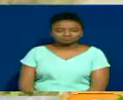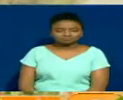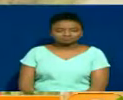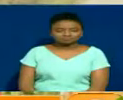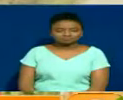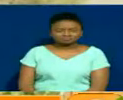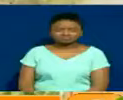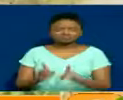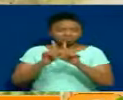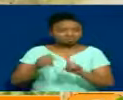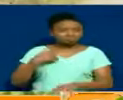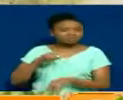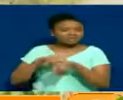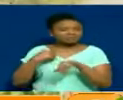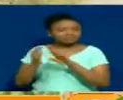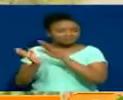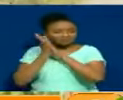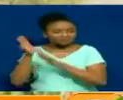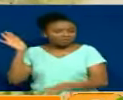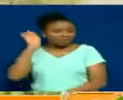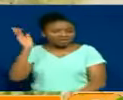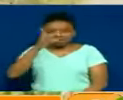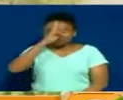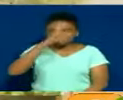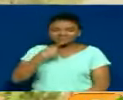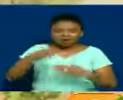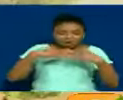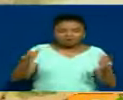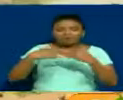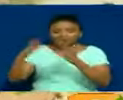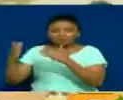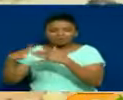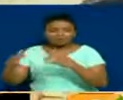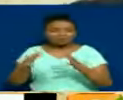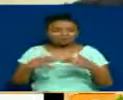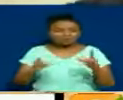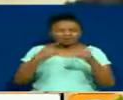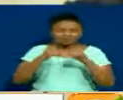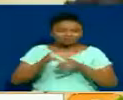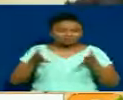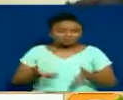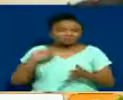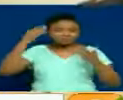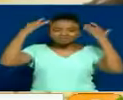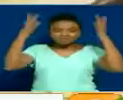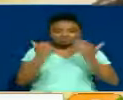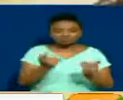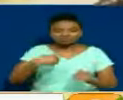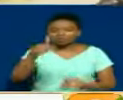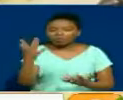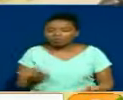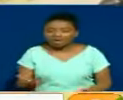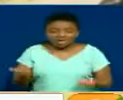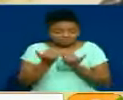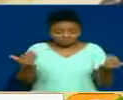Tukasikia askari wakiwa anasema fungua. Hata saa hii sisi hatujui watoto wetu wametorokea wapi. Hatuna watoto saa